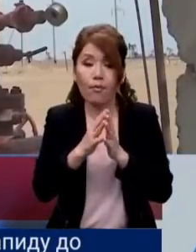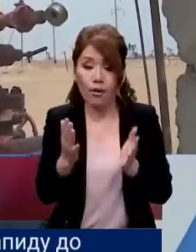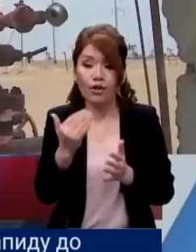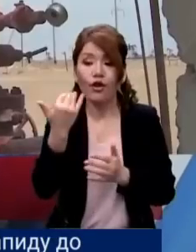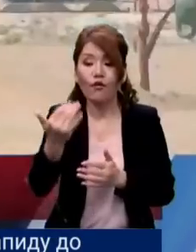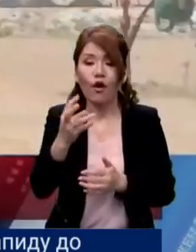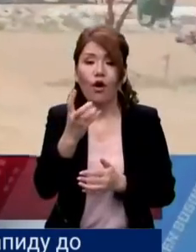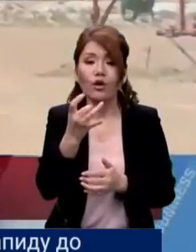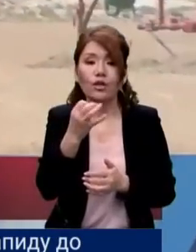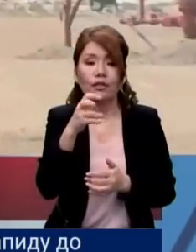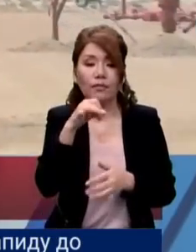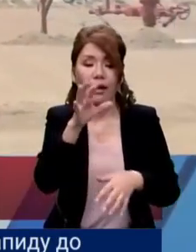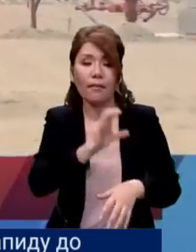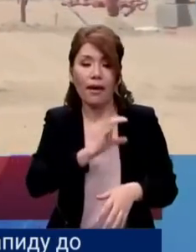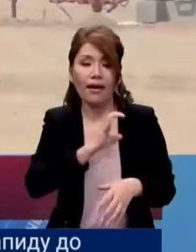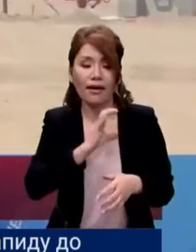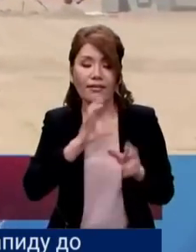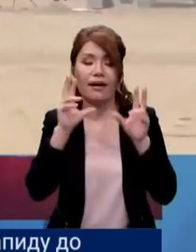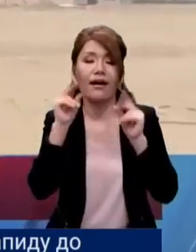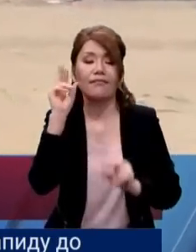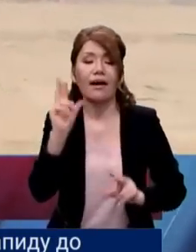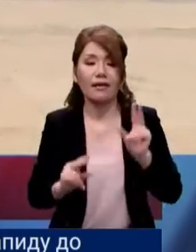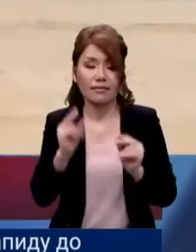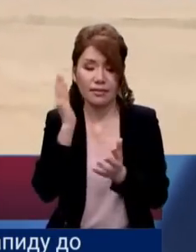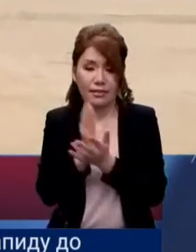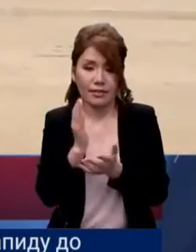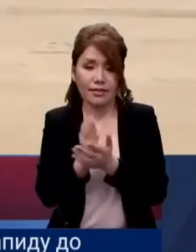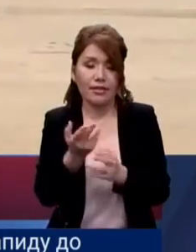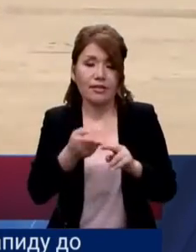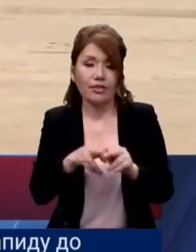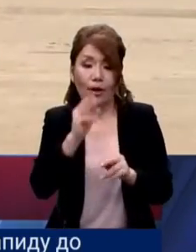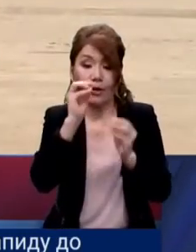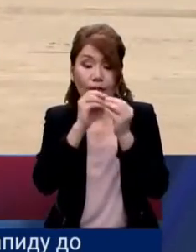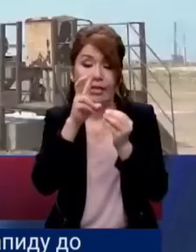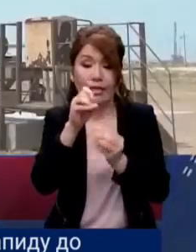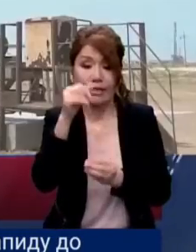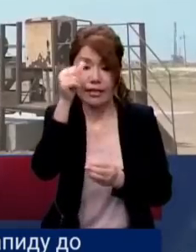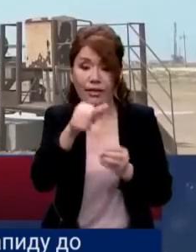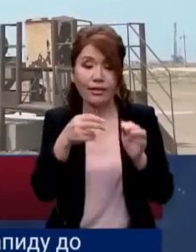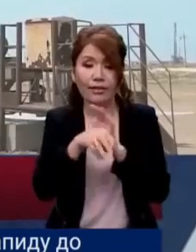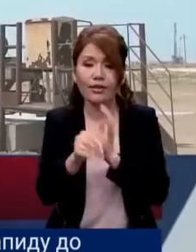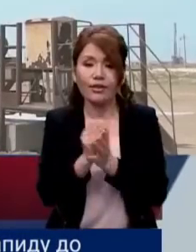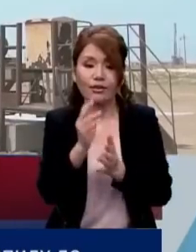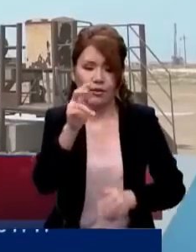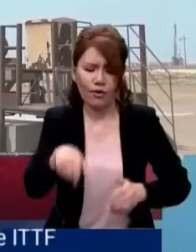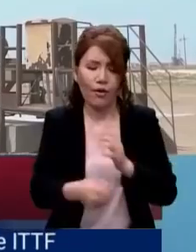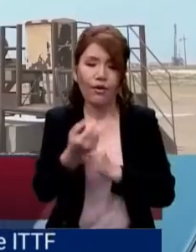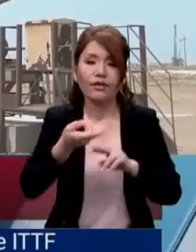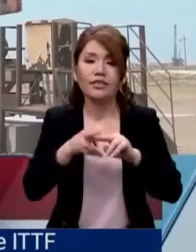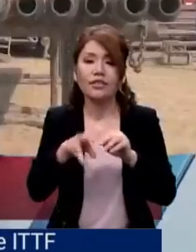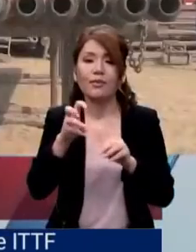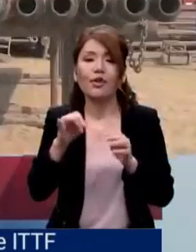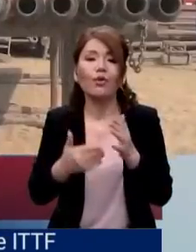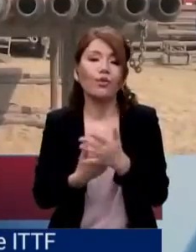да қойнаудағы қазба байлыққа үміт артып отырған сияқты. Өйткені алдағы 10 жылда 50 шақты ұңғыма қазылып, жаңа мұнай